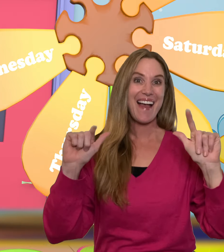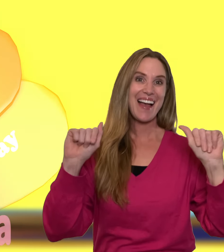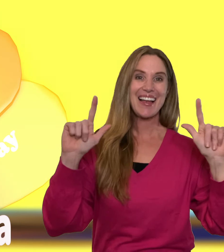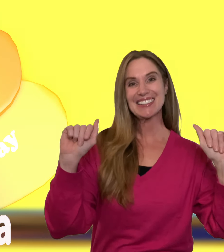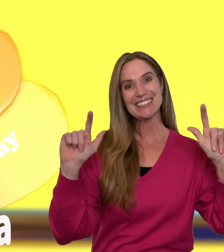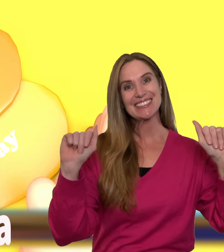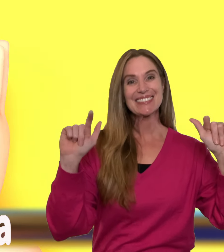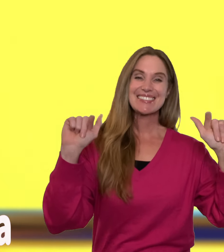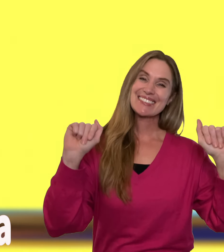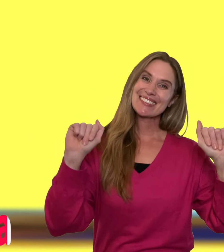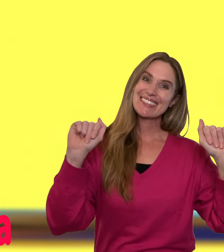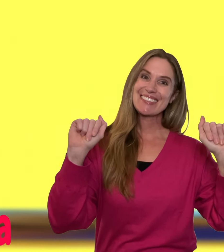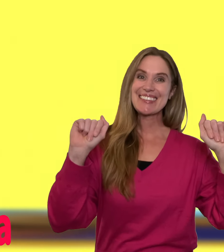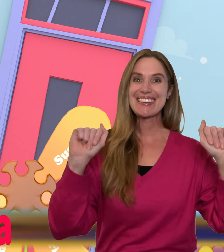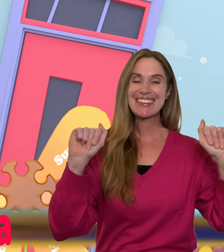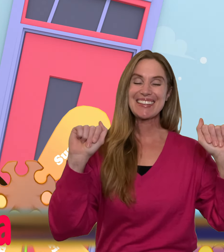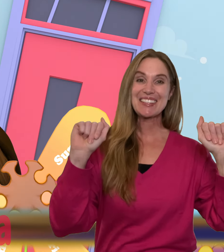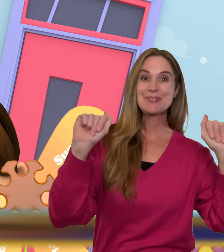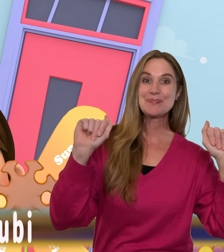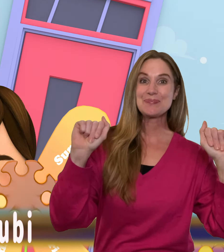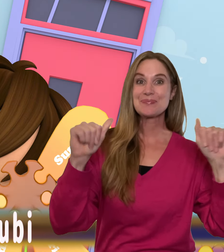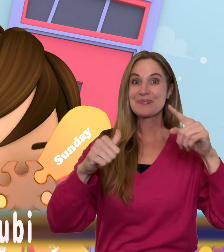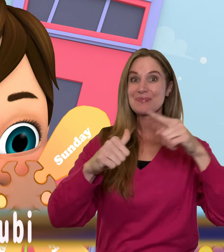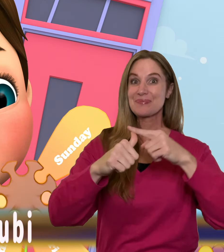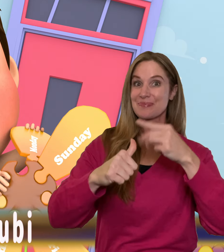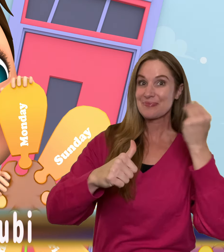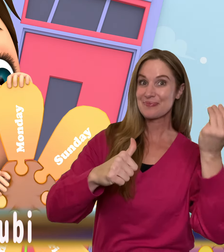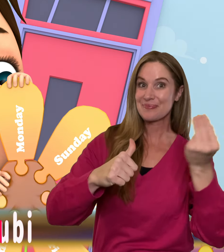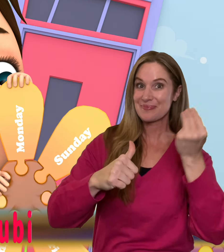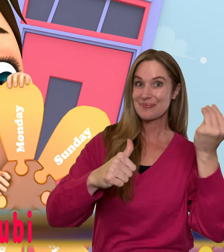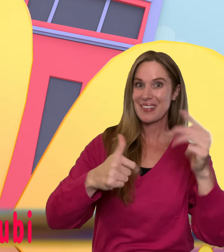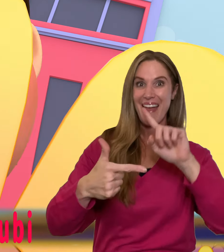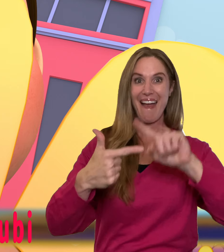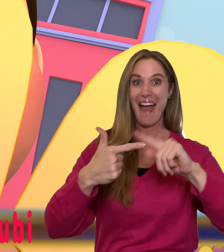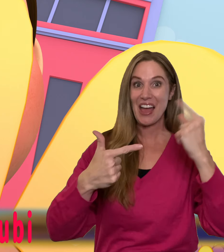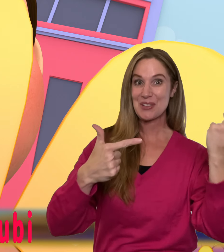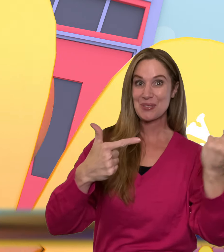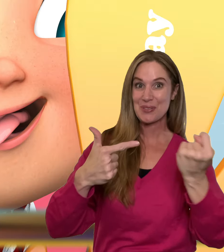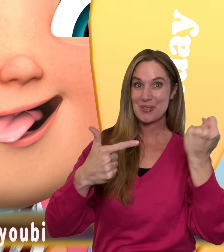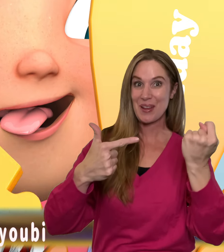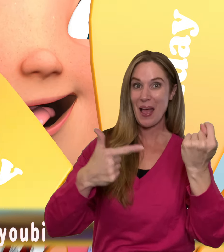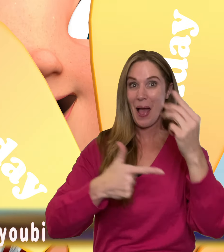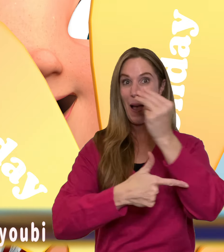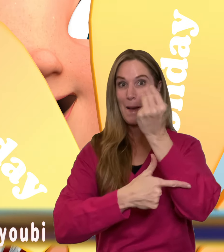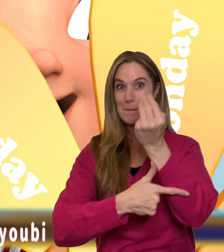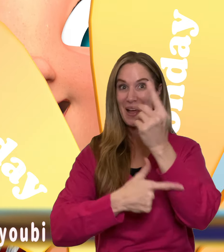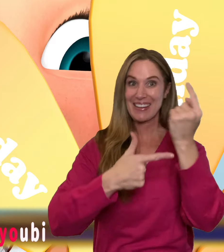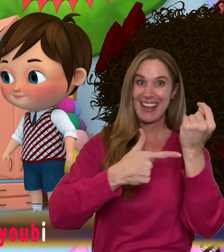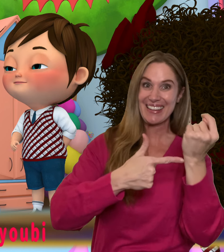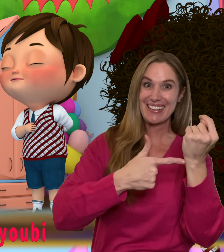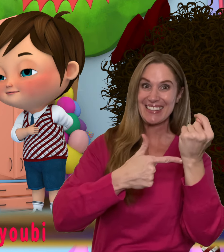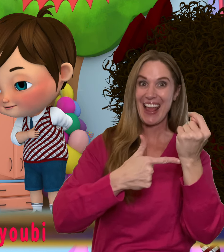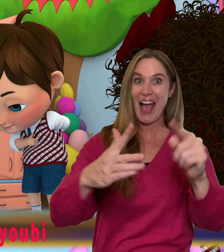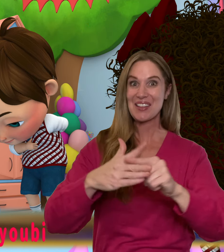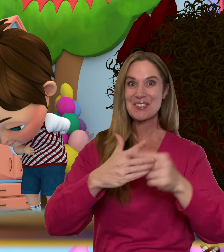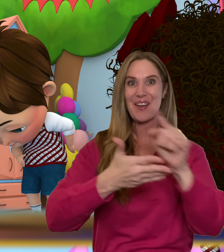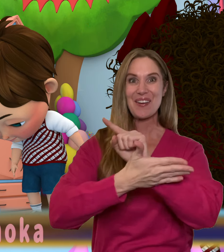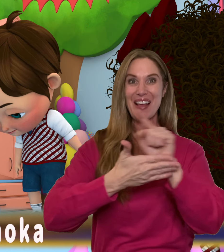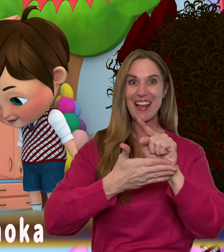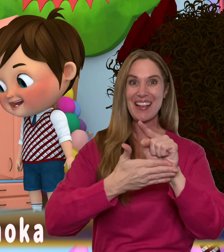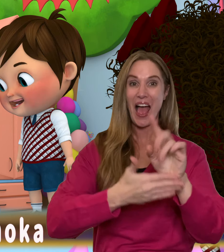だラ月曜日火曜日月曜日の後は